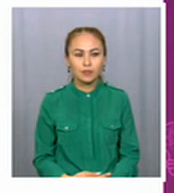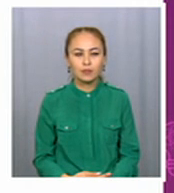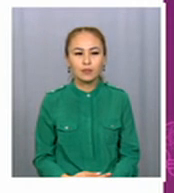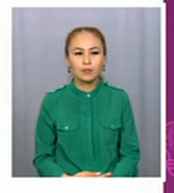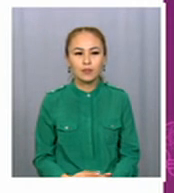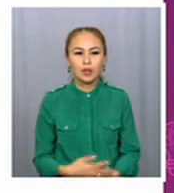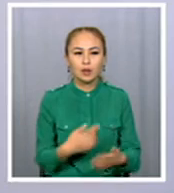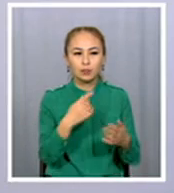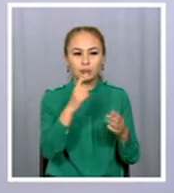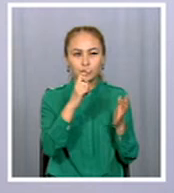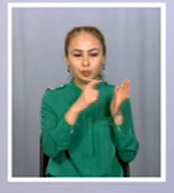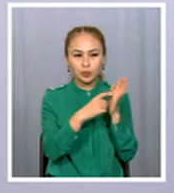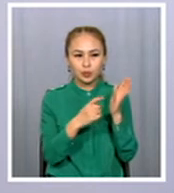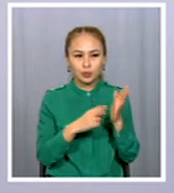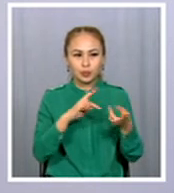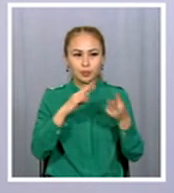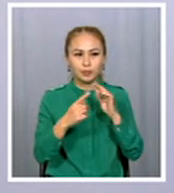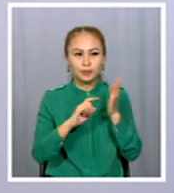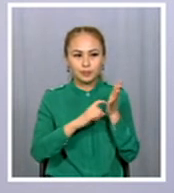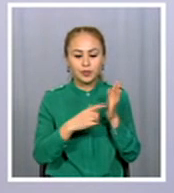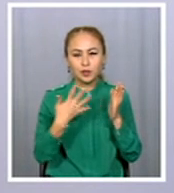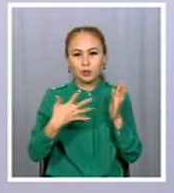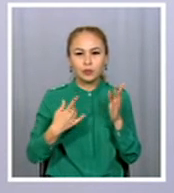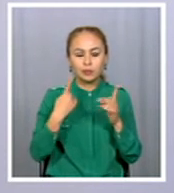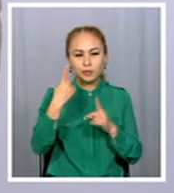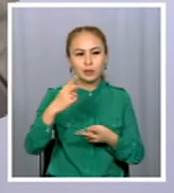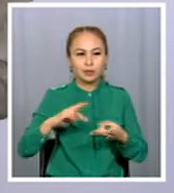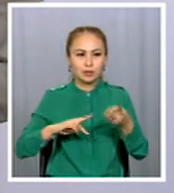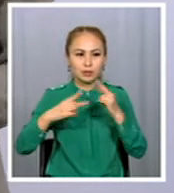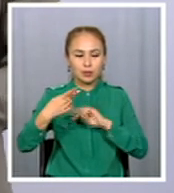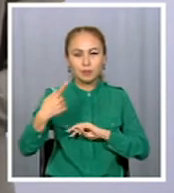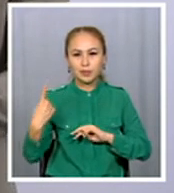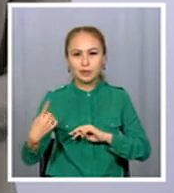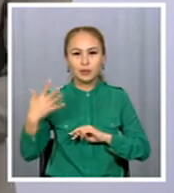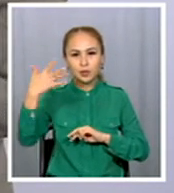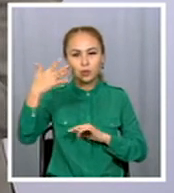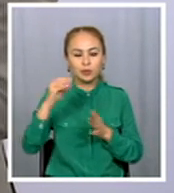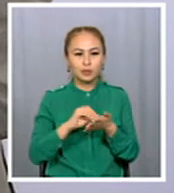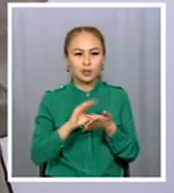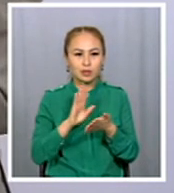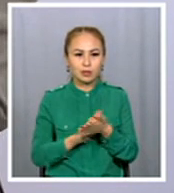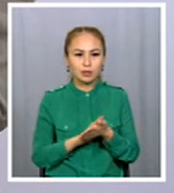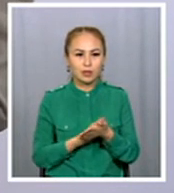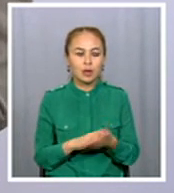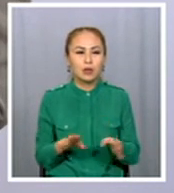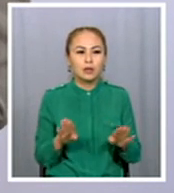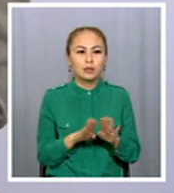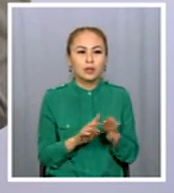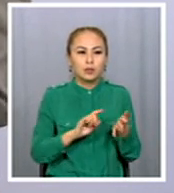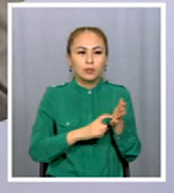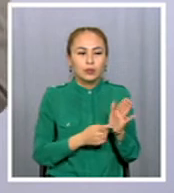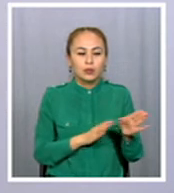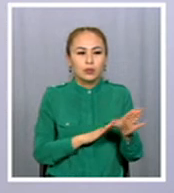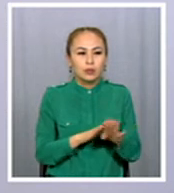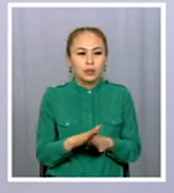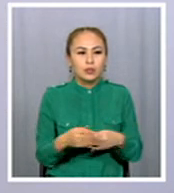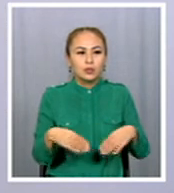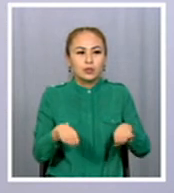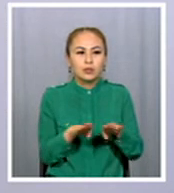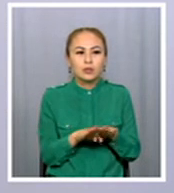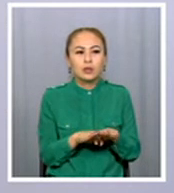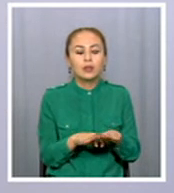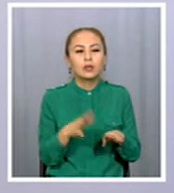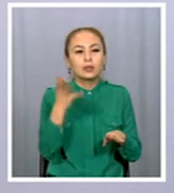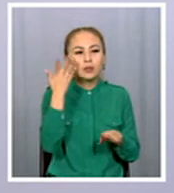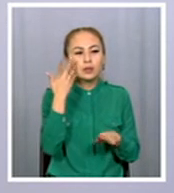айналады және 50-ден 1-ге кері сан 1-ден 50 жазылады. Жақсы. Енді көбейтуді орындайық. Бөлшектерді көбейту